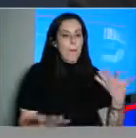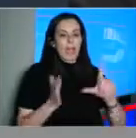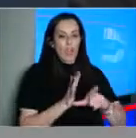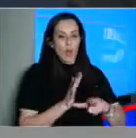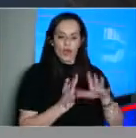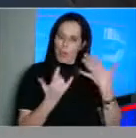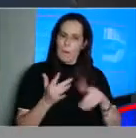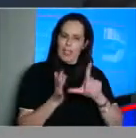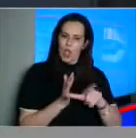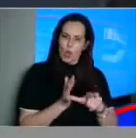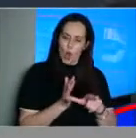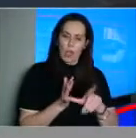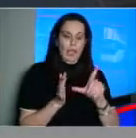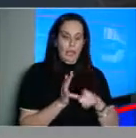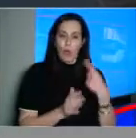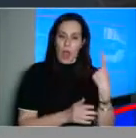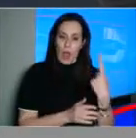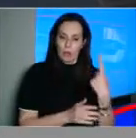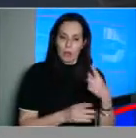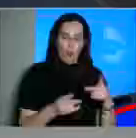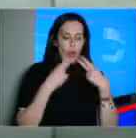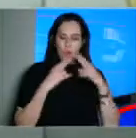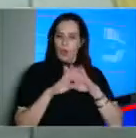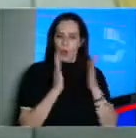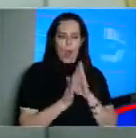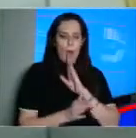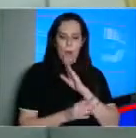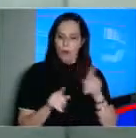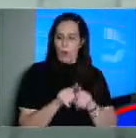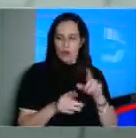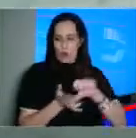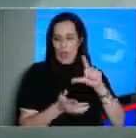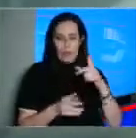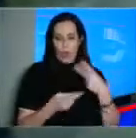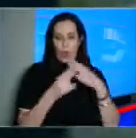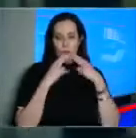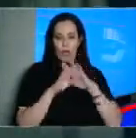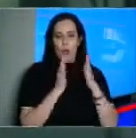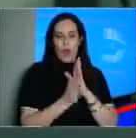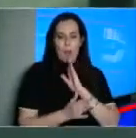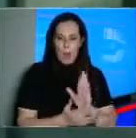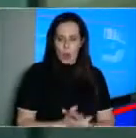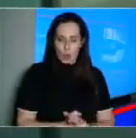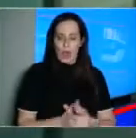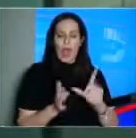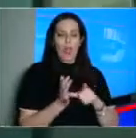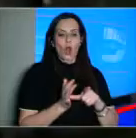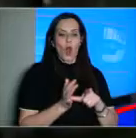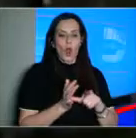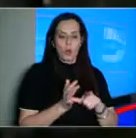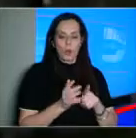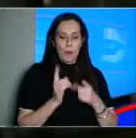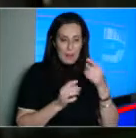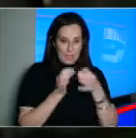כמה טכנולוגיות. טכנולוגיה אחת לא יכולה לפתור את כלל הבעיות, כמו שעיר אחת לא יכולה לפתור את כלל הבעיות. הטכנולוגיה